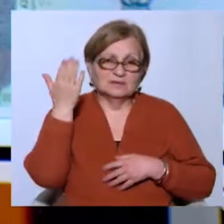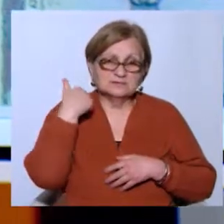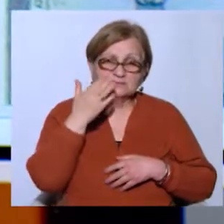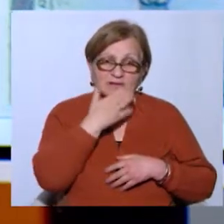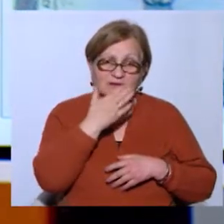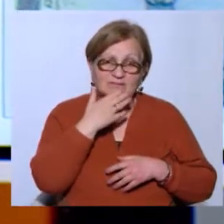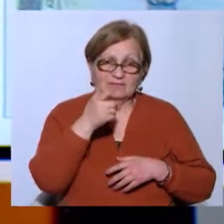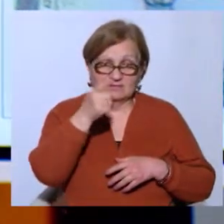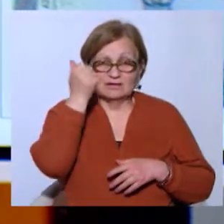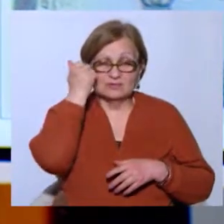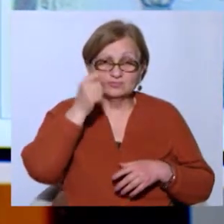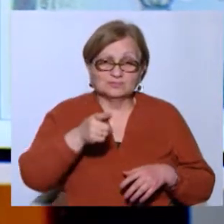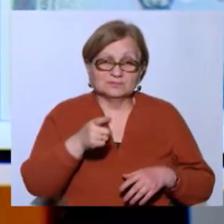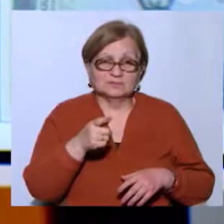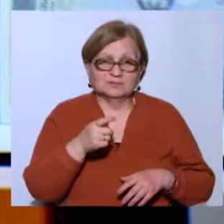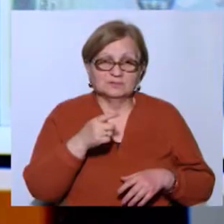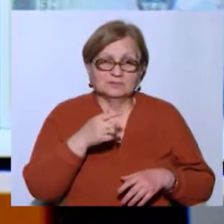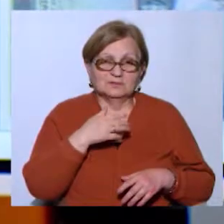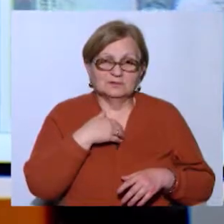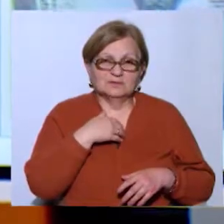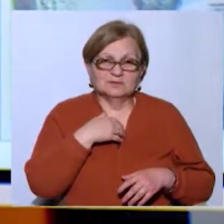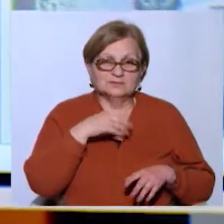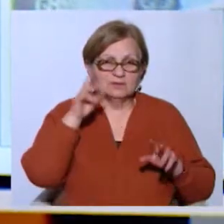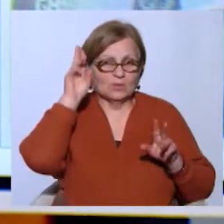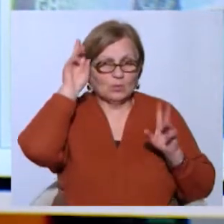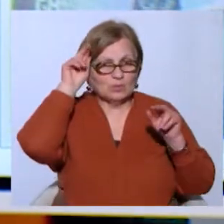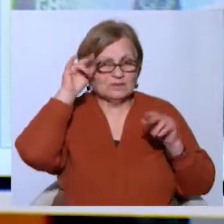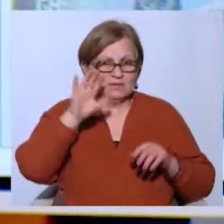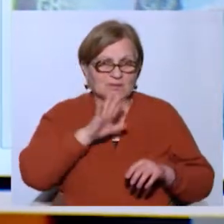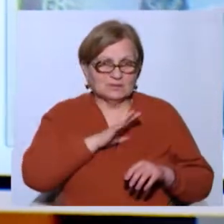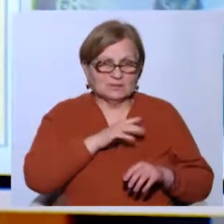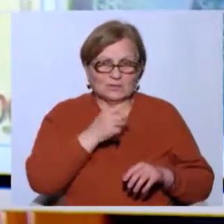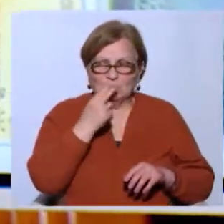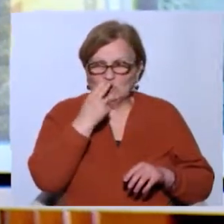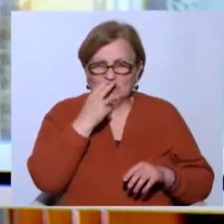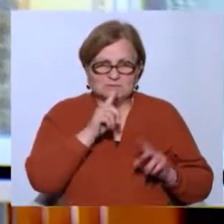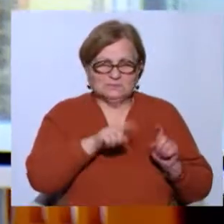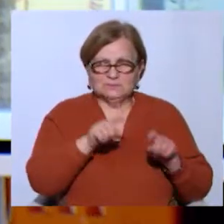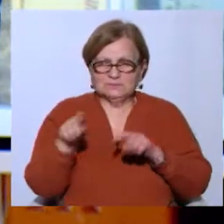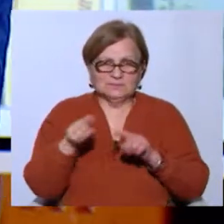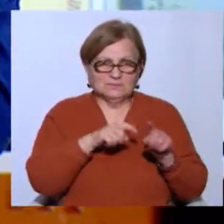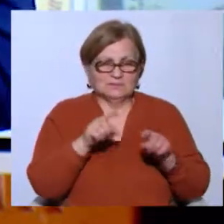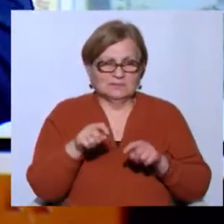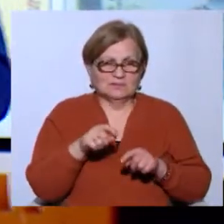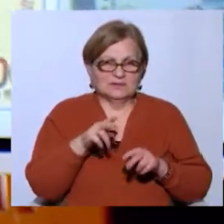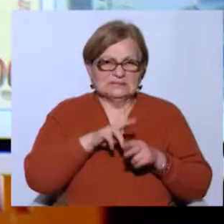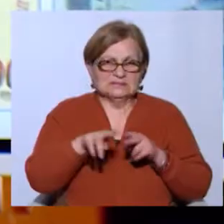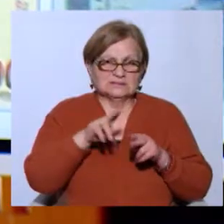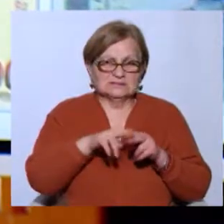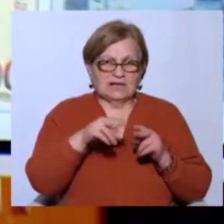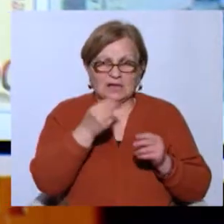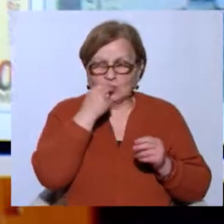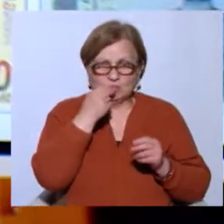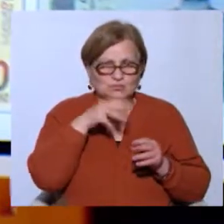გაკვეთილზე გახსოვთ ალბათ ჩვენ სუნაგი კურდღელი ყავდა აქ, რომელიც დახტოდა აქეთიქით და სტაფილოებს